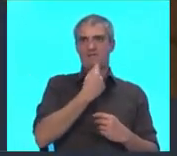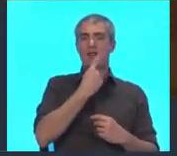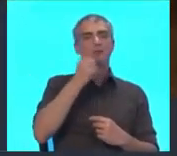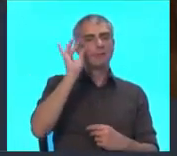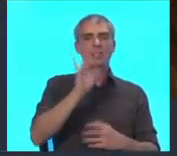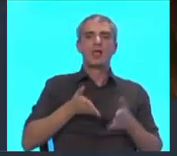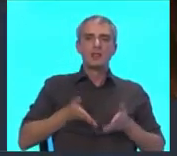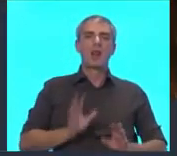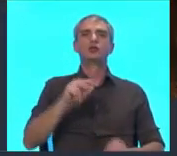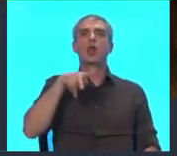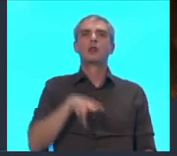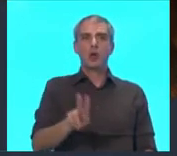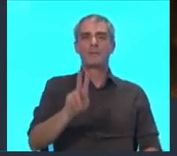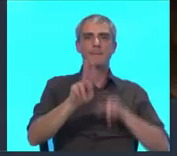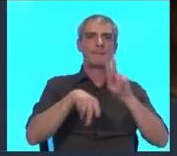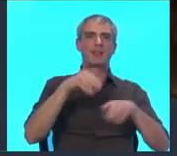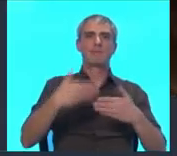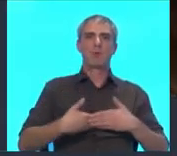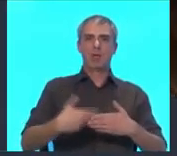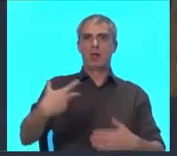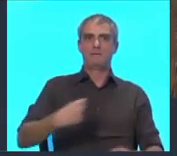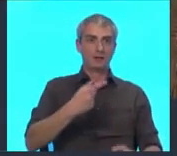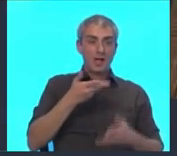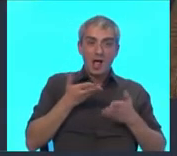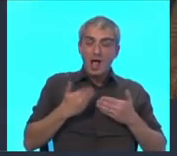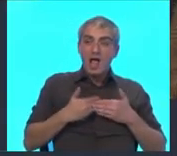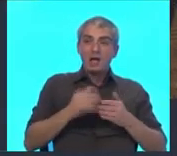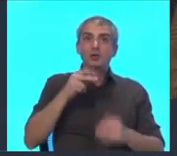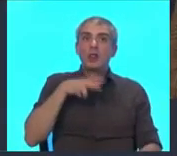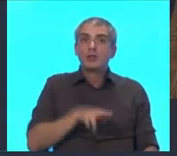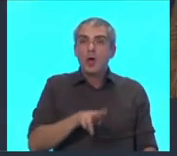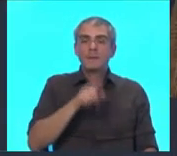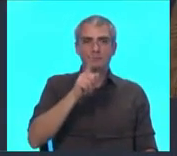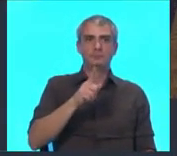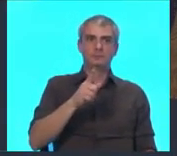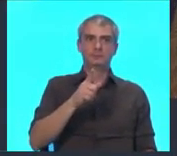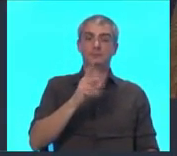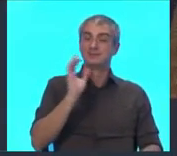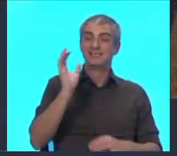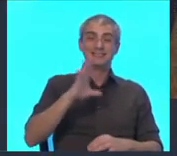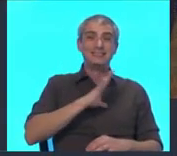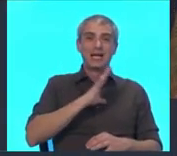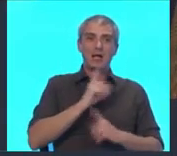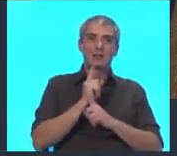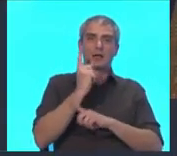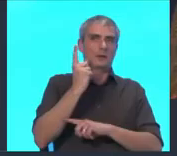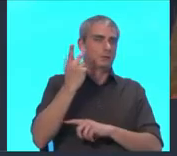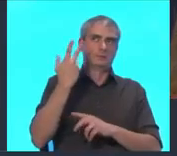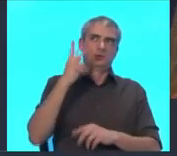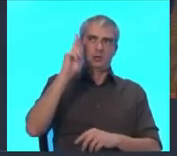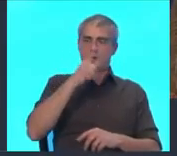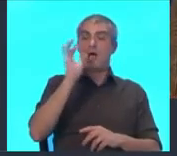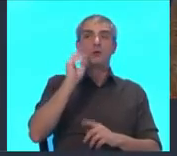של תאומים בטיפולי הפריה. הריונות של תאומים הם באחוזים גבוהים נגמרים לא טוב, נגמרים